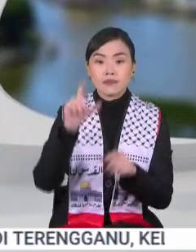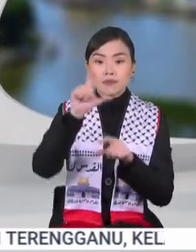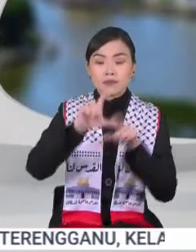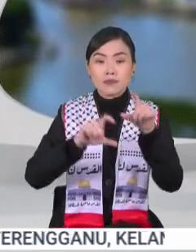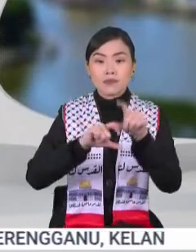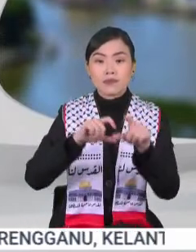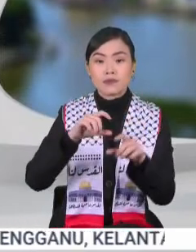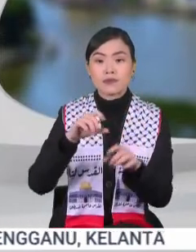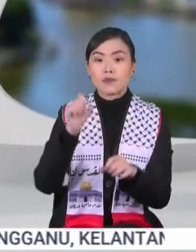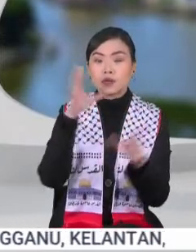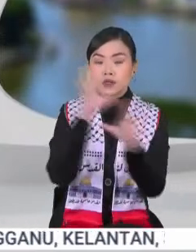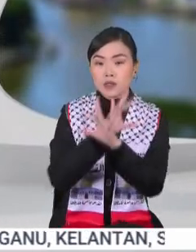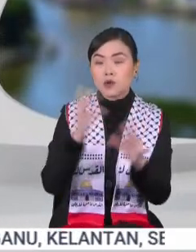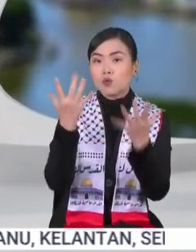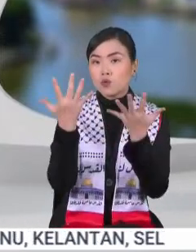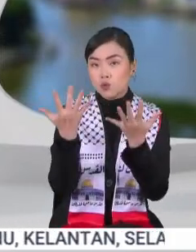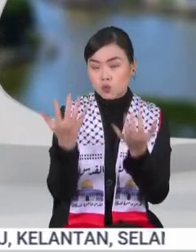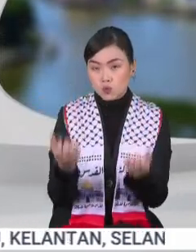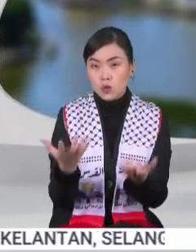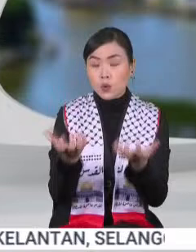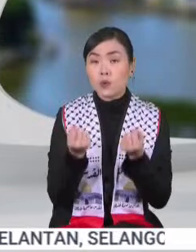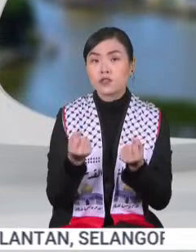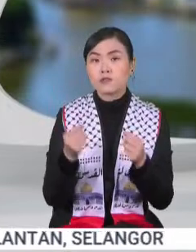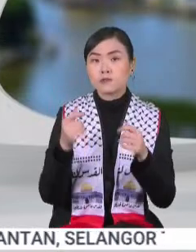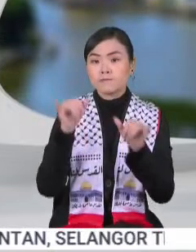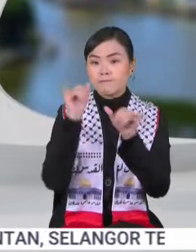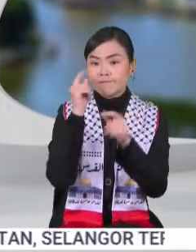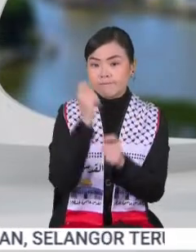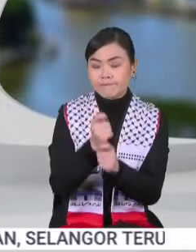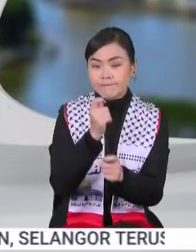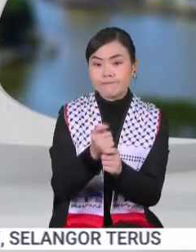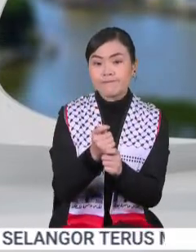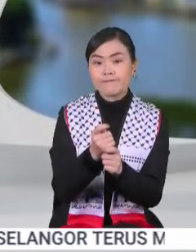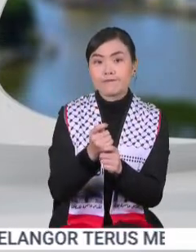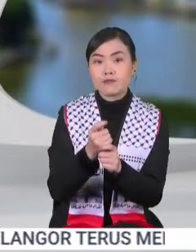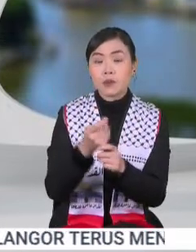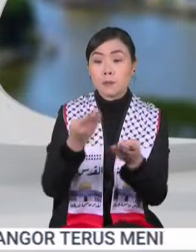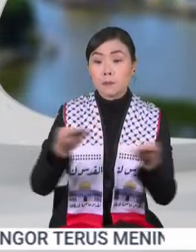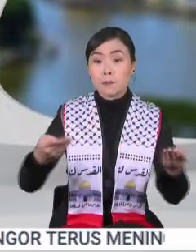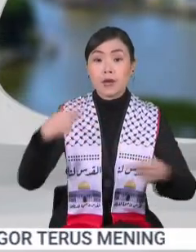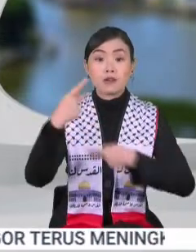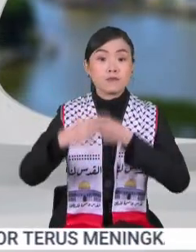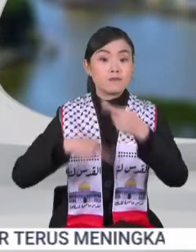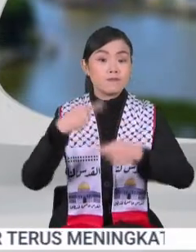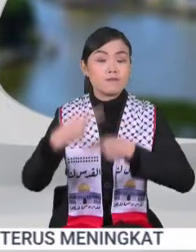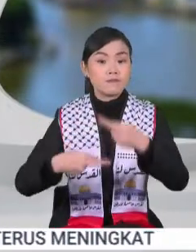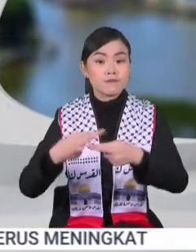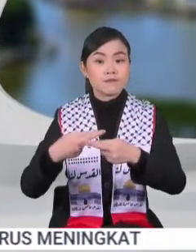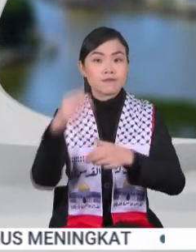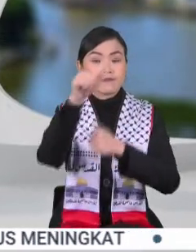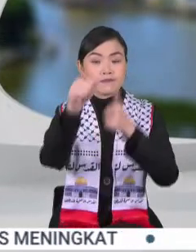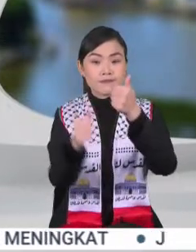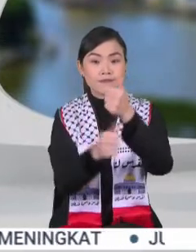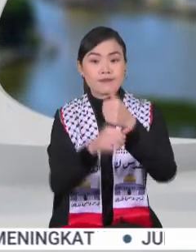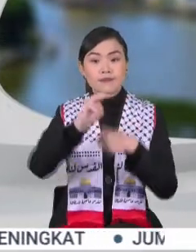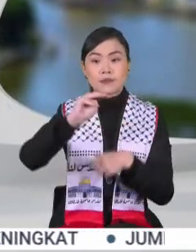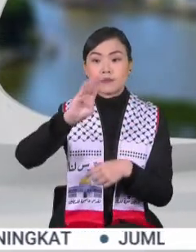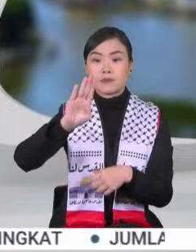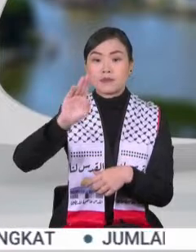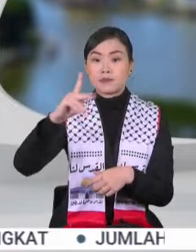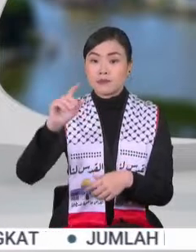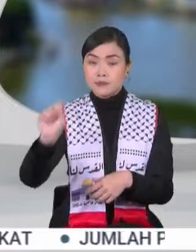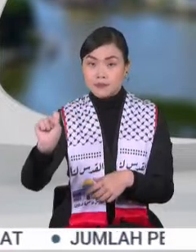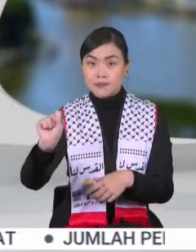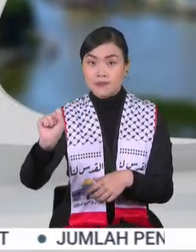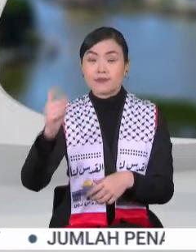kerja mengekalkan penggunaan bahan-bahan kitar semula sebagai dekorasi landskap di bawah seliaan mbks Datuk